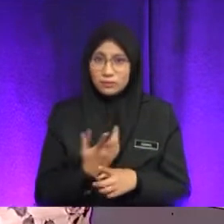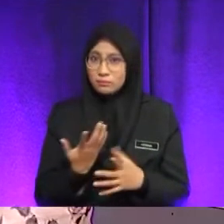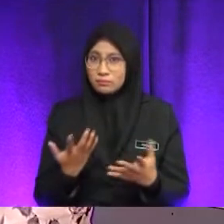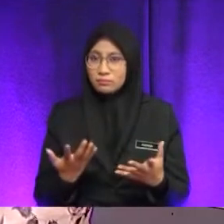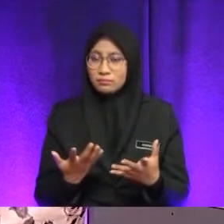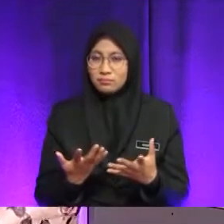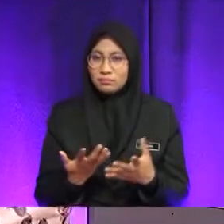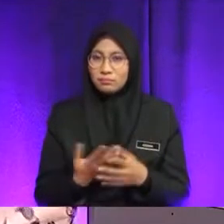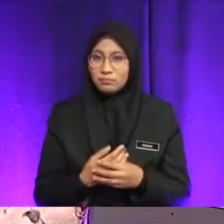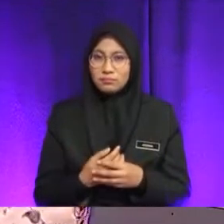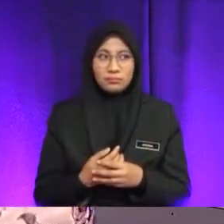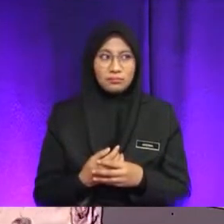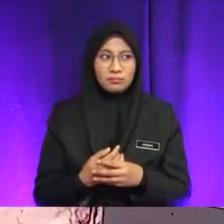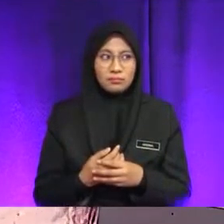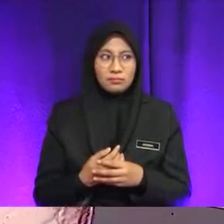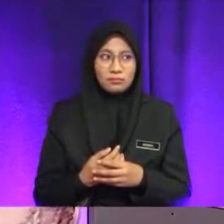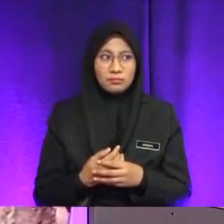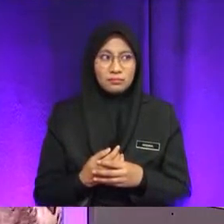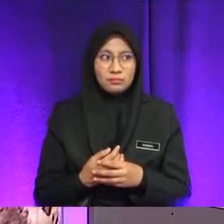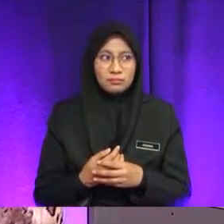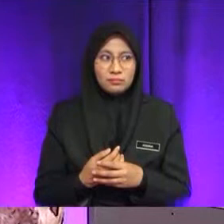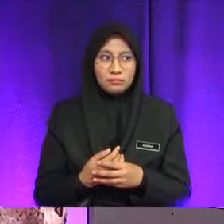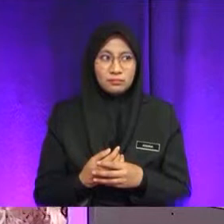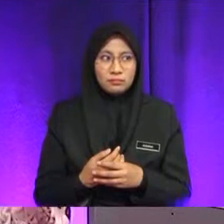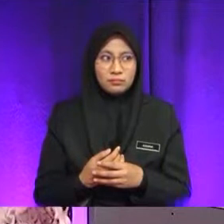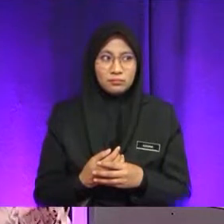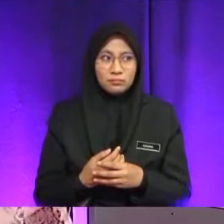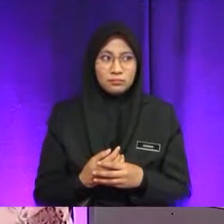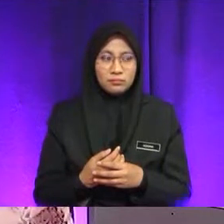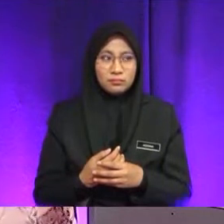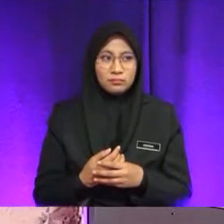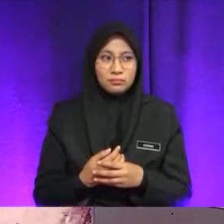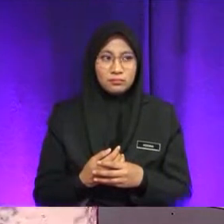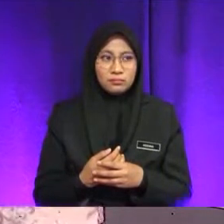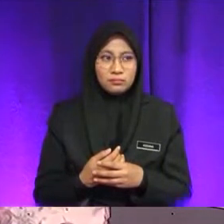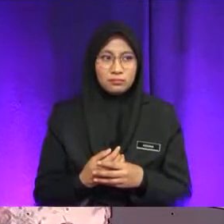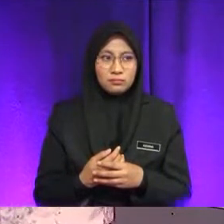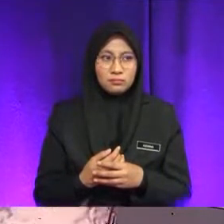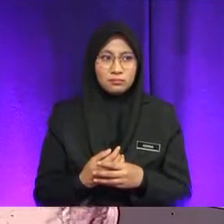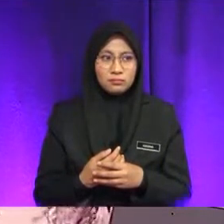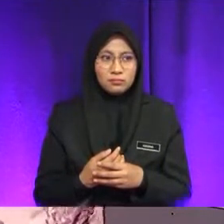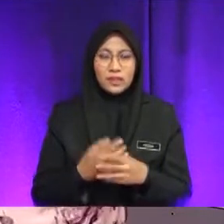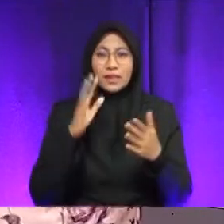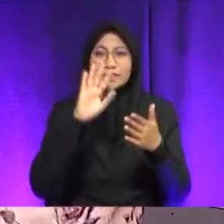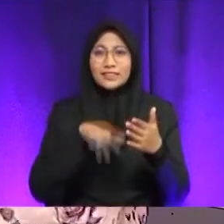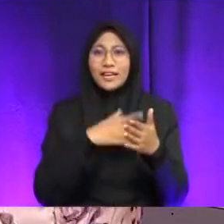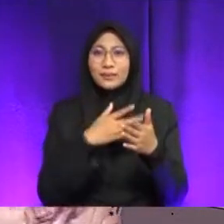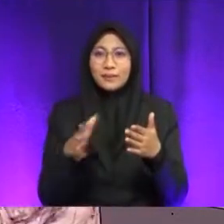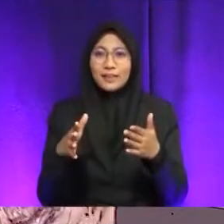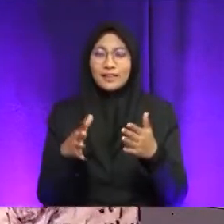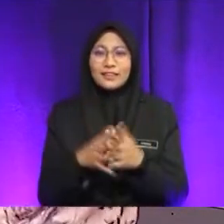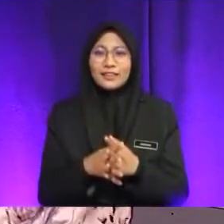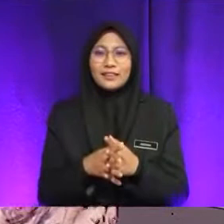mungkin asin pakai petulo oleh saya disini pakai ah betul jadwal Oke cuma jadi wasit lengkap